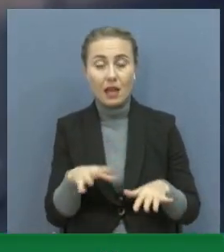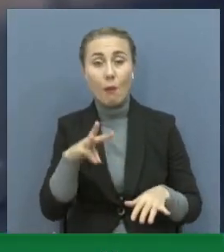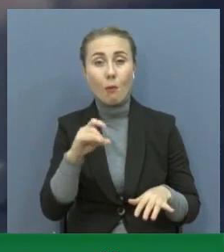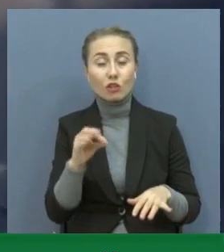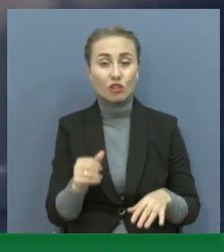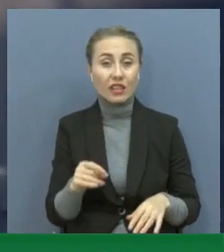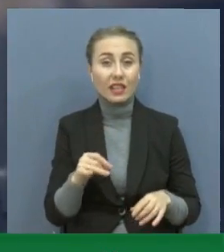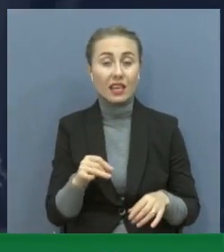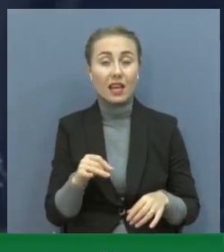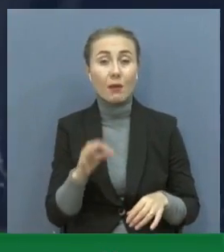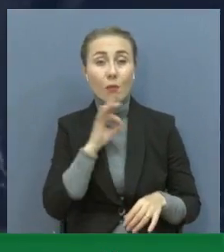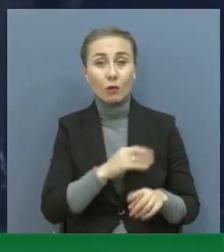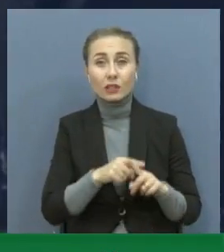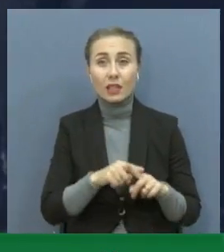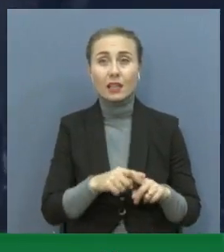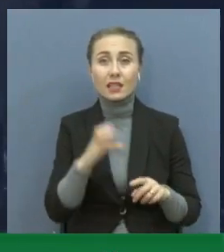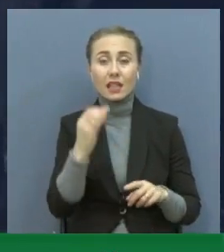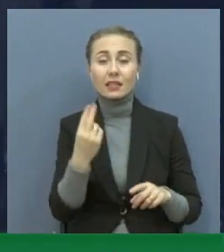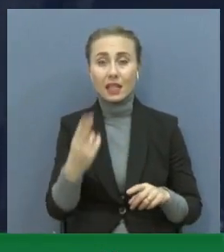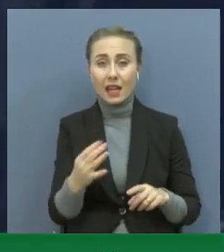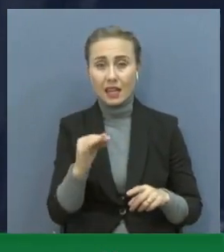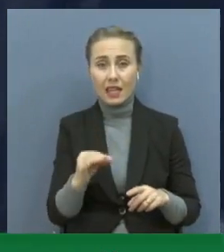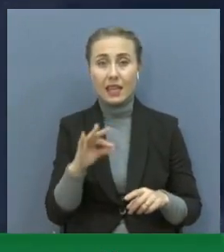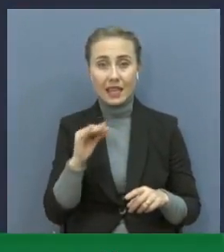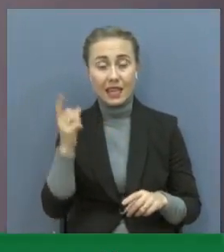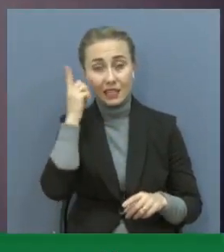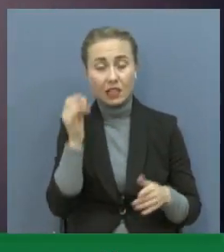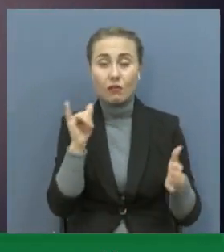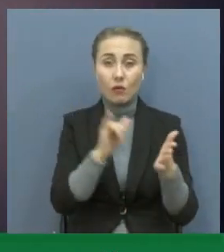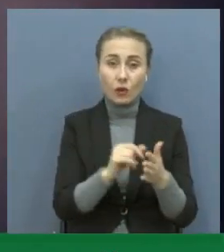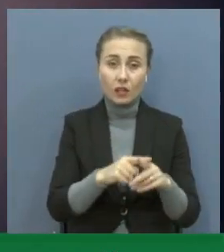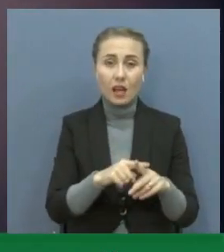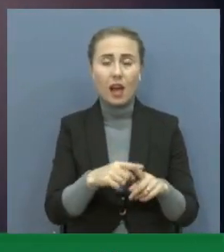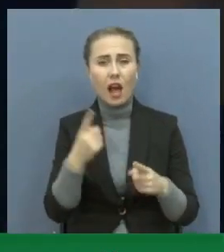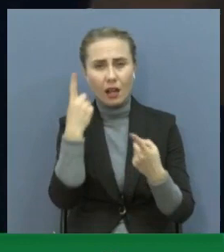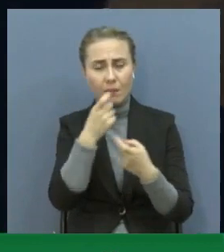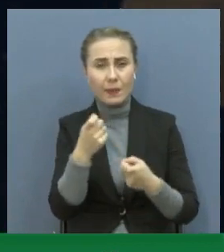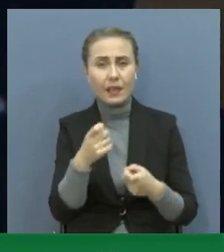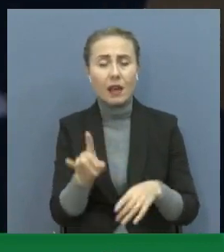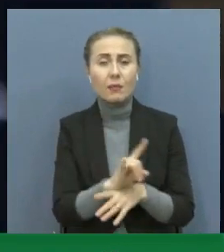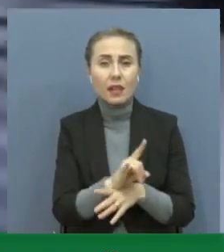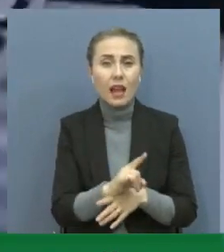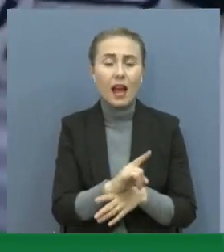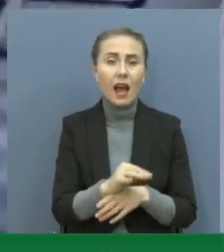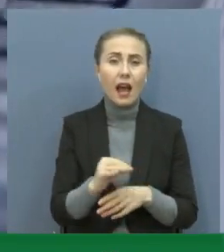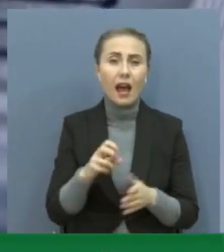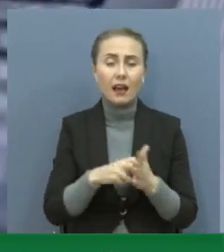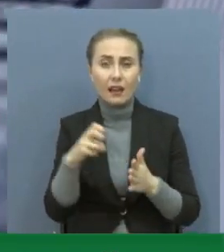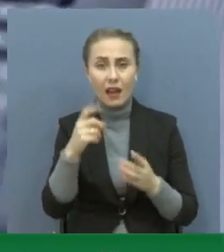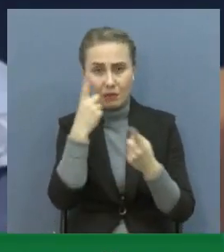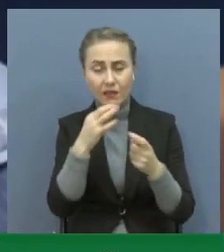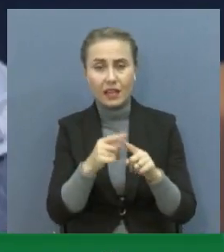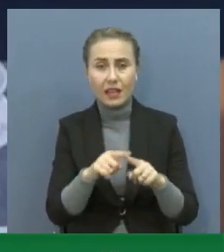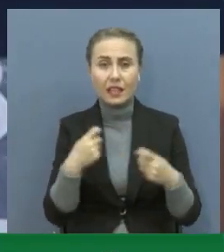мошенники пользуются популярными социальными сетями и мессенджерами, размещают ложные объявления на торговых интернет-площадках. Так,